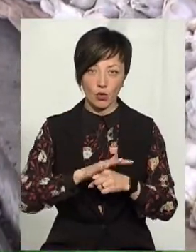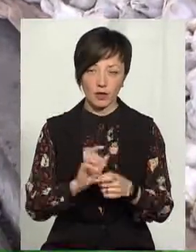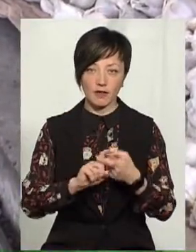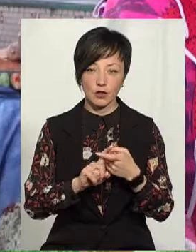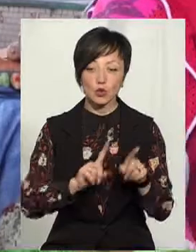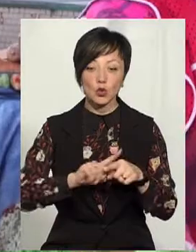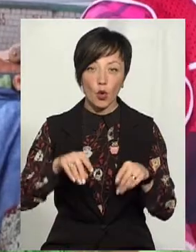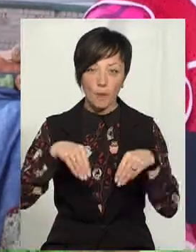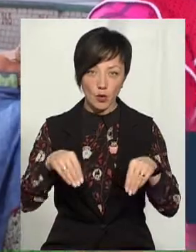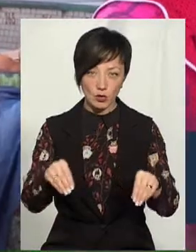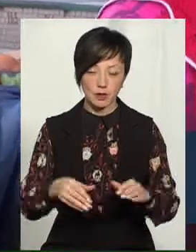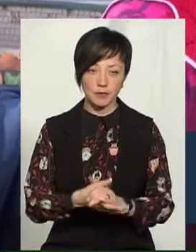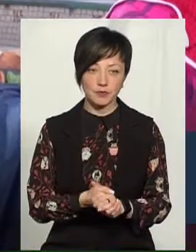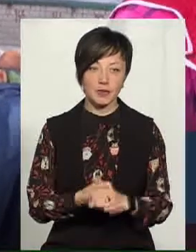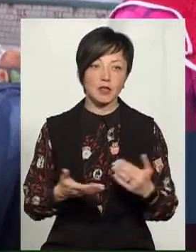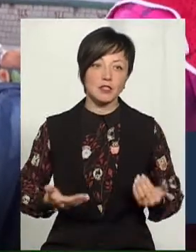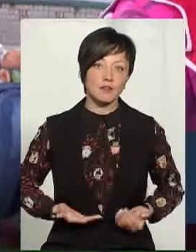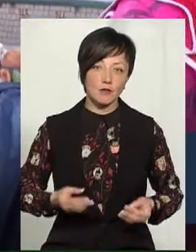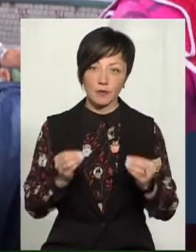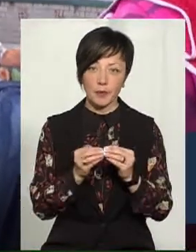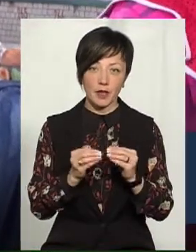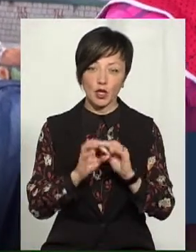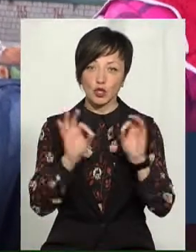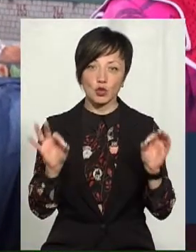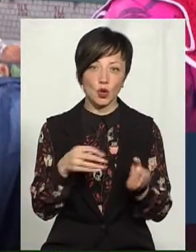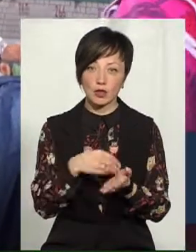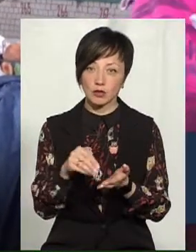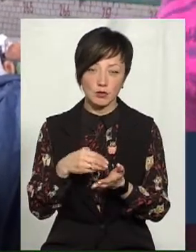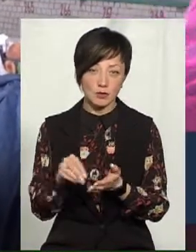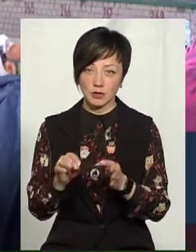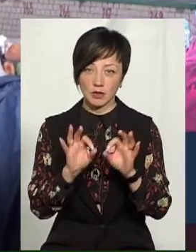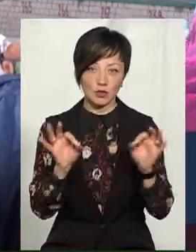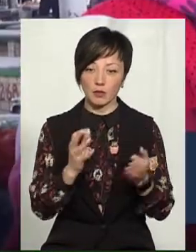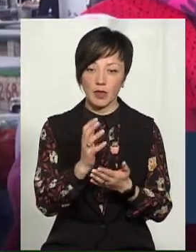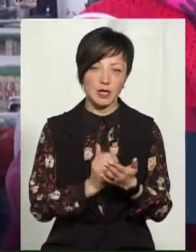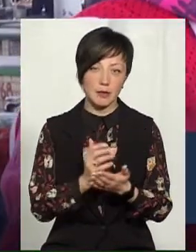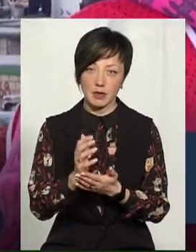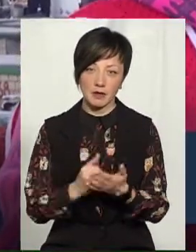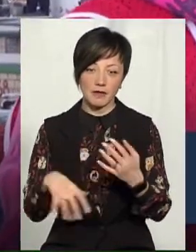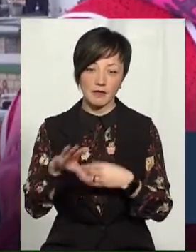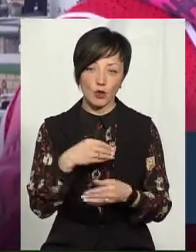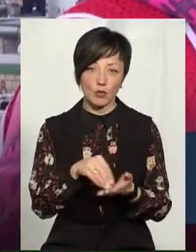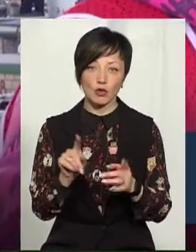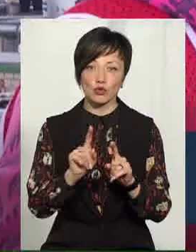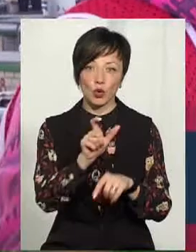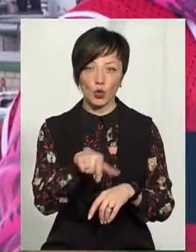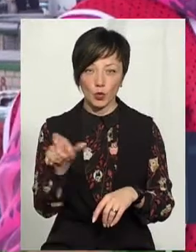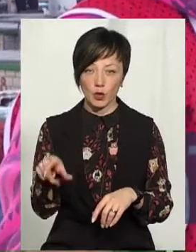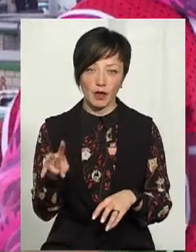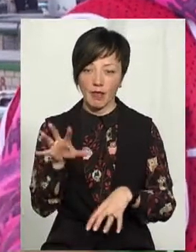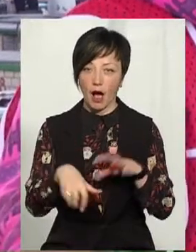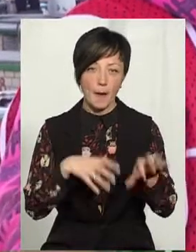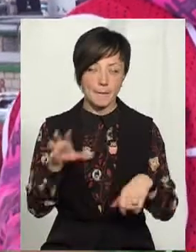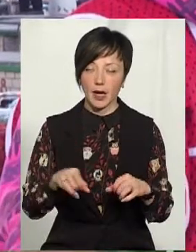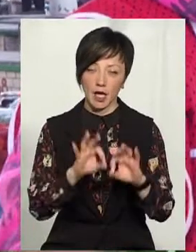сезон посадки. Живу так, як жила, нічого не скупльовую, нічим не запасаюся. Все купляю те, що люди купляють. Ну, не хапає